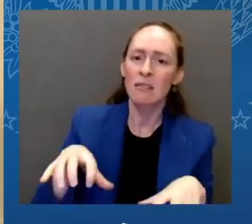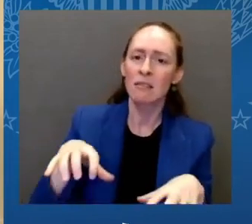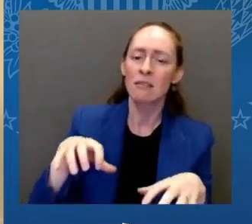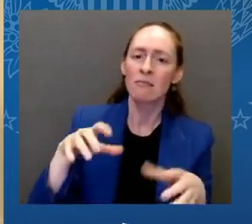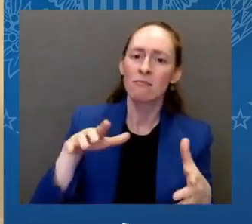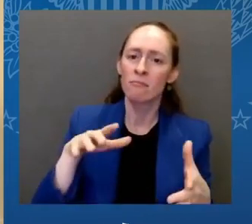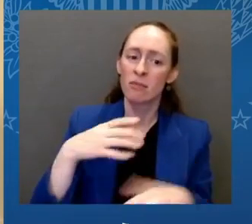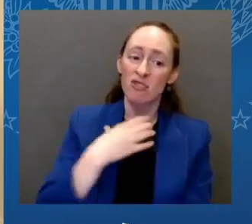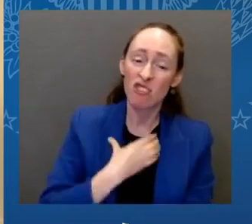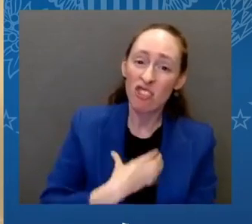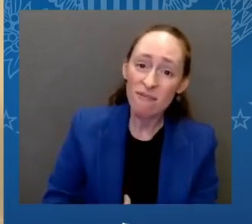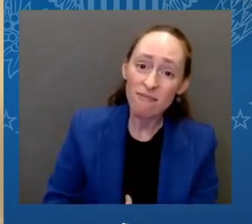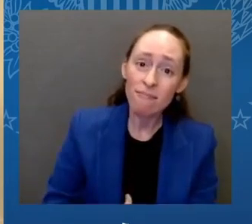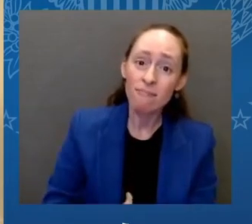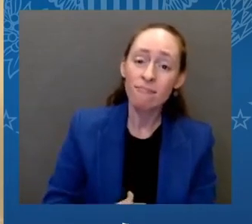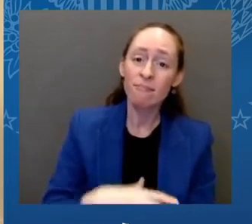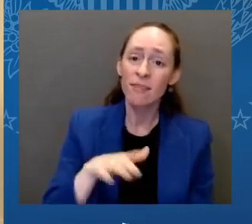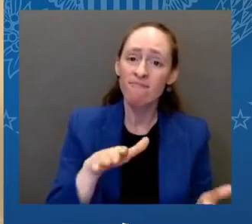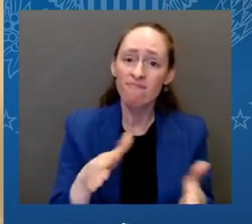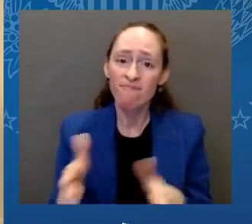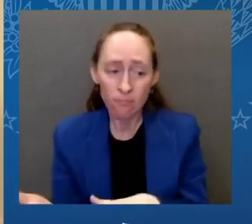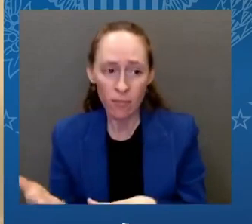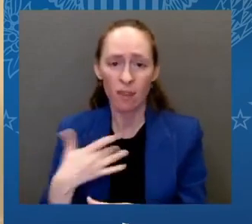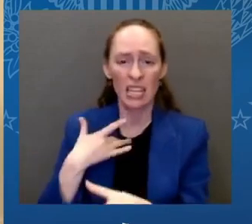піддаючи людей просто тортурам і